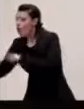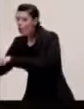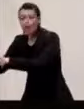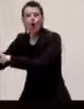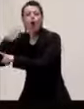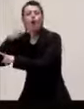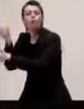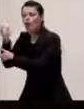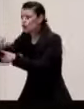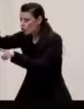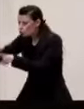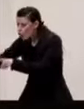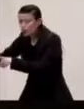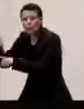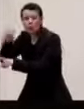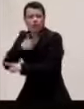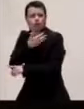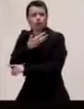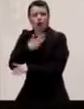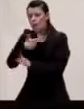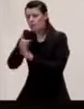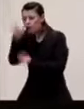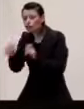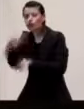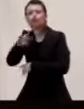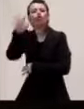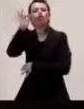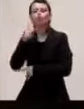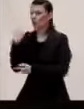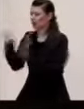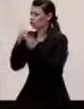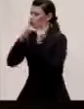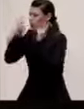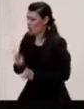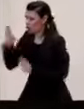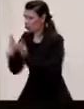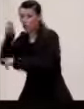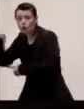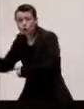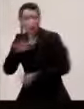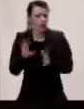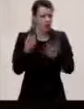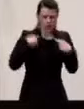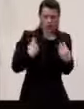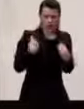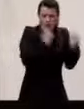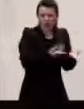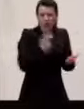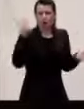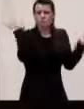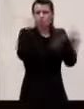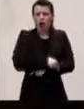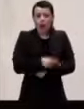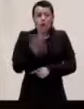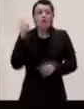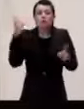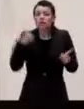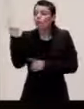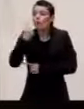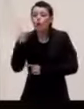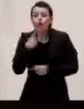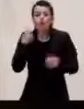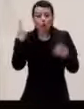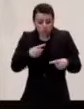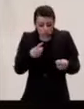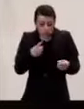lui, sarebbe stato più pregiudizievole per la sua vita. Che poi tutto questo venga assolutamente deformato lo trovo grave e